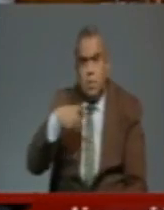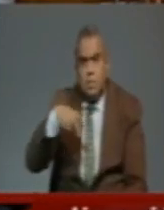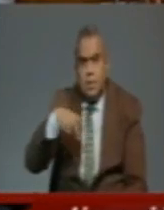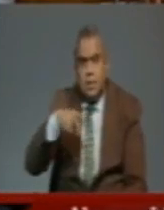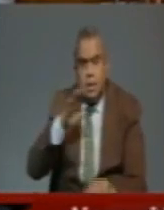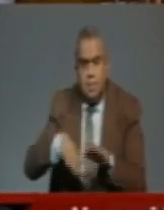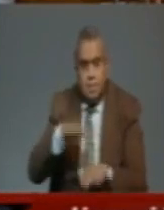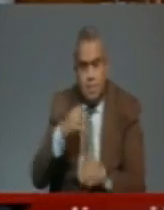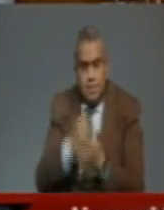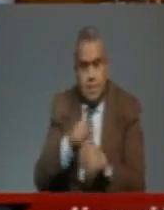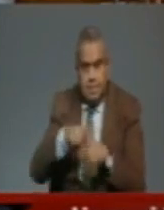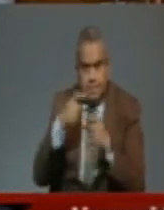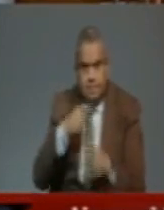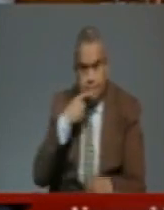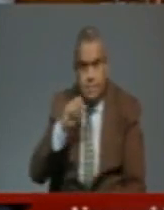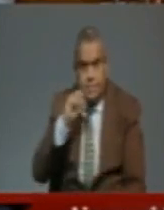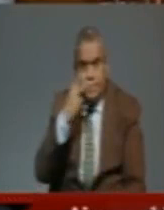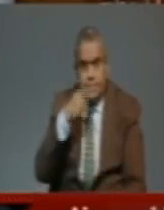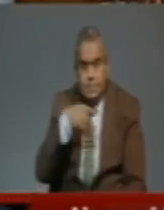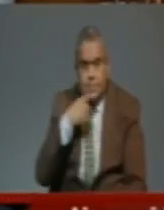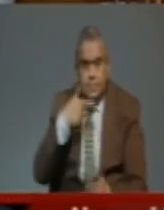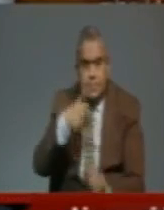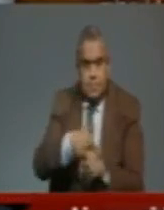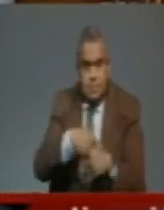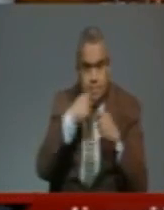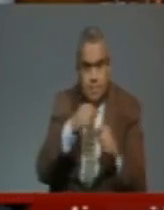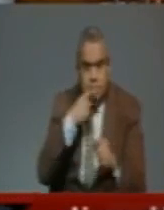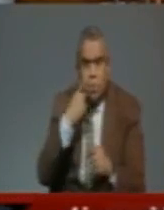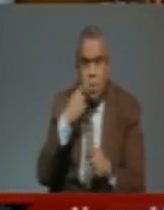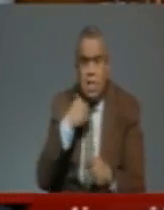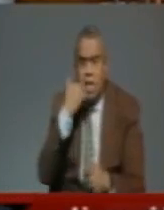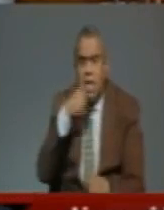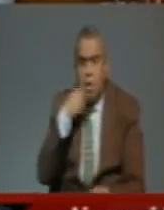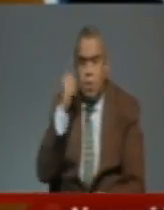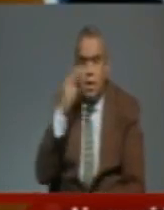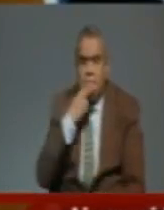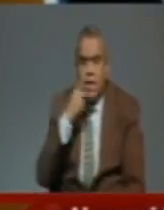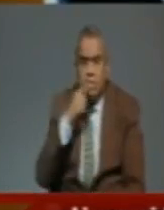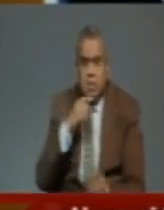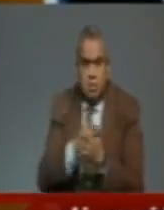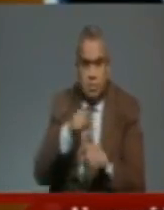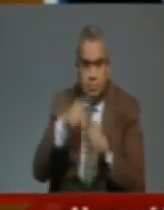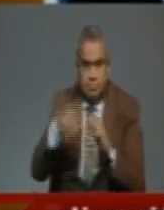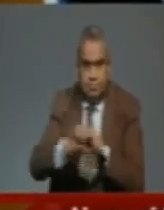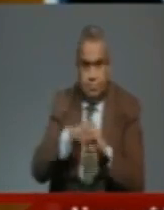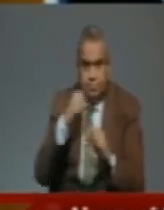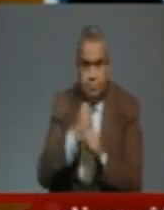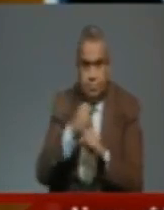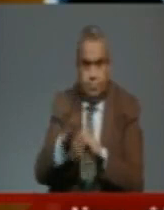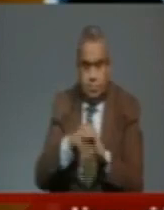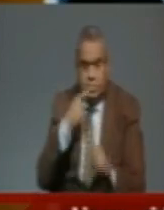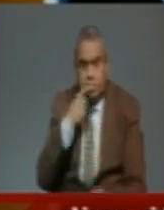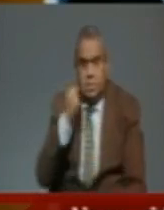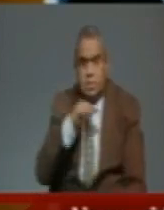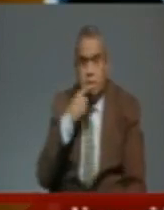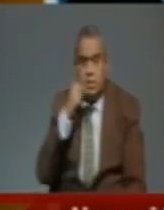منهم 12 للصب الجاف النظيف وواحده للحاويات. ده يمكننا ان احنا ننقل بضاعه سنويا